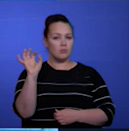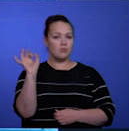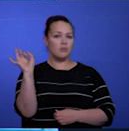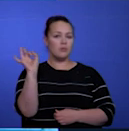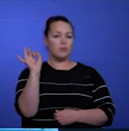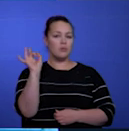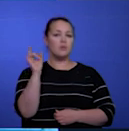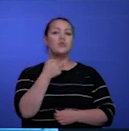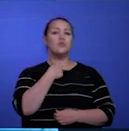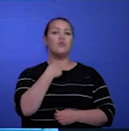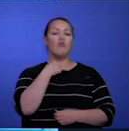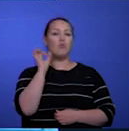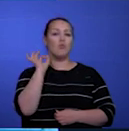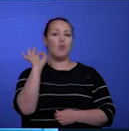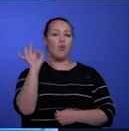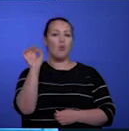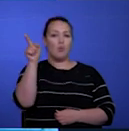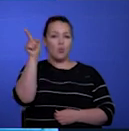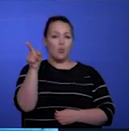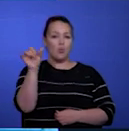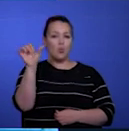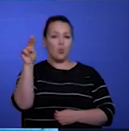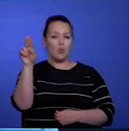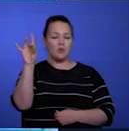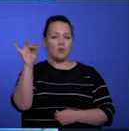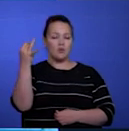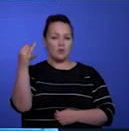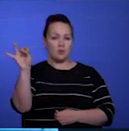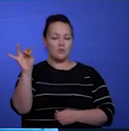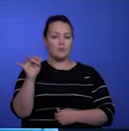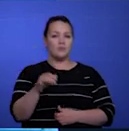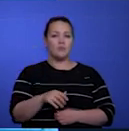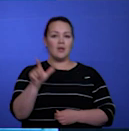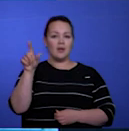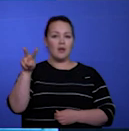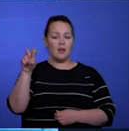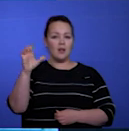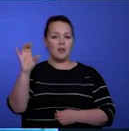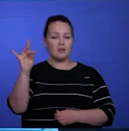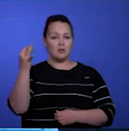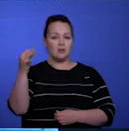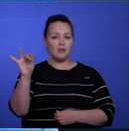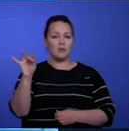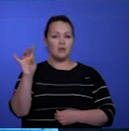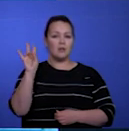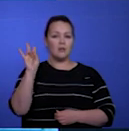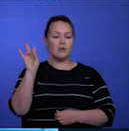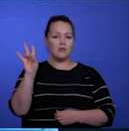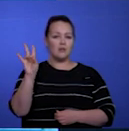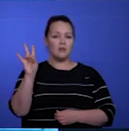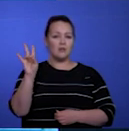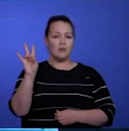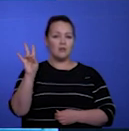потому что он под ударением это гласный ударный не слышатся